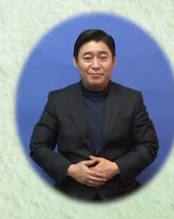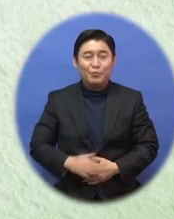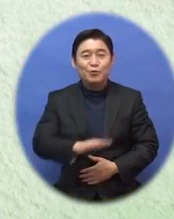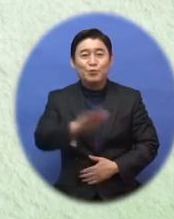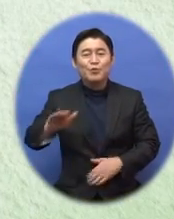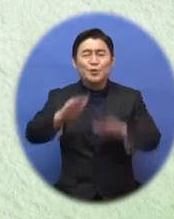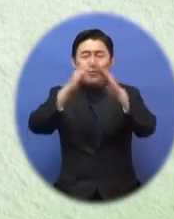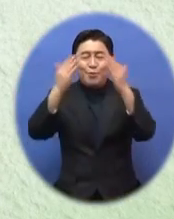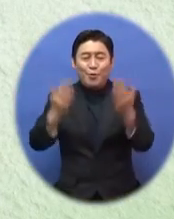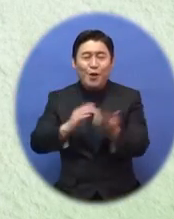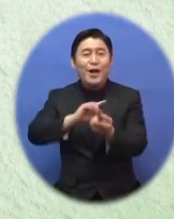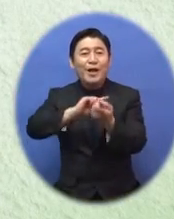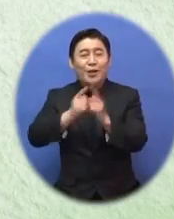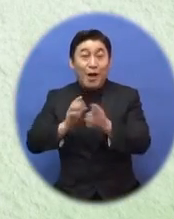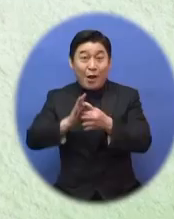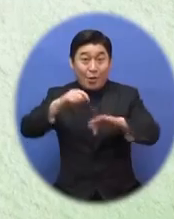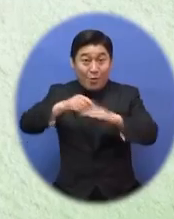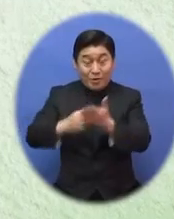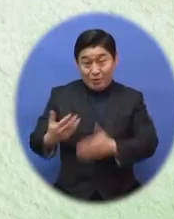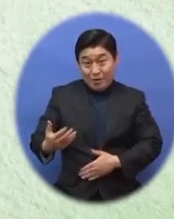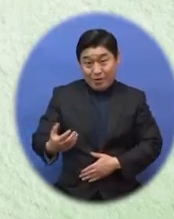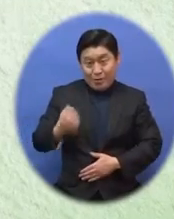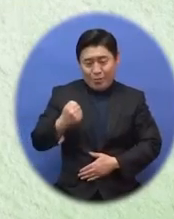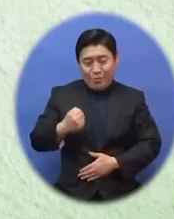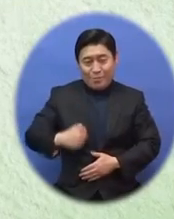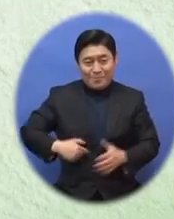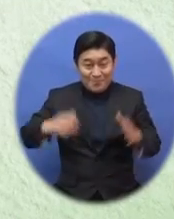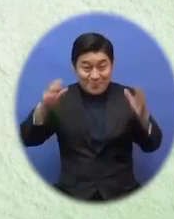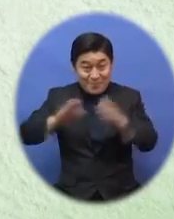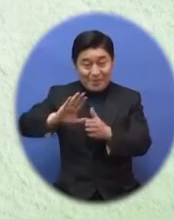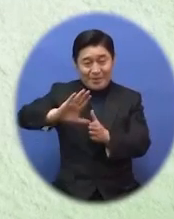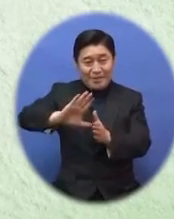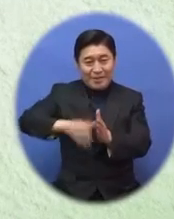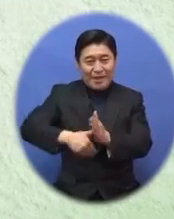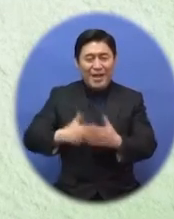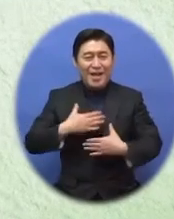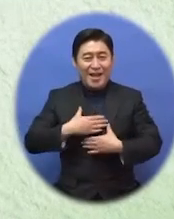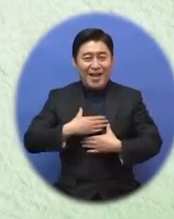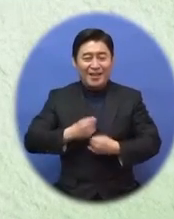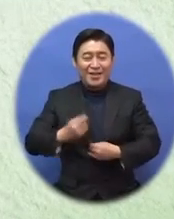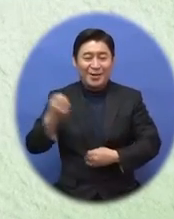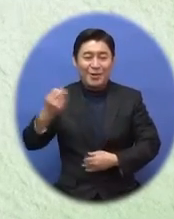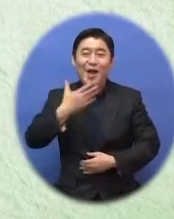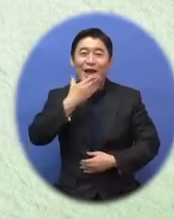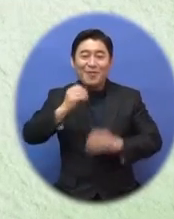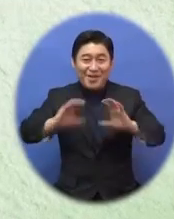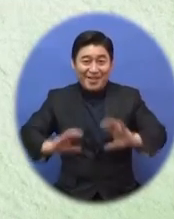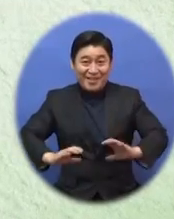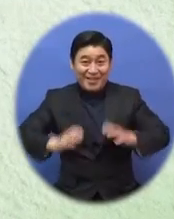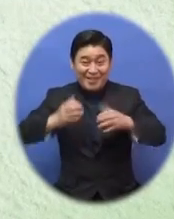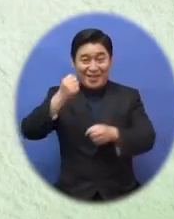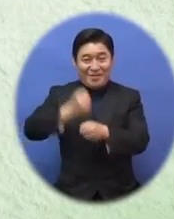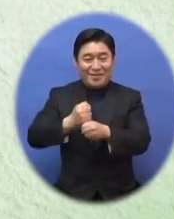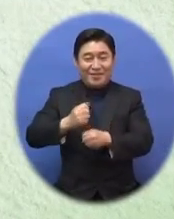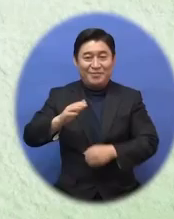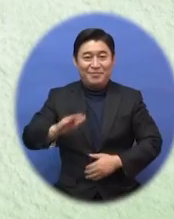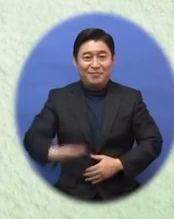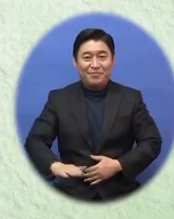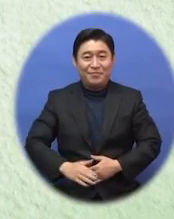우리 모두가 서로에게 관심을 가지고 힘을 합칠 때 안전하고 행복한 세상이